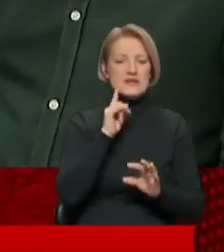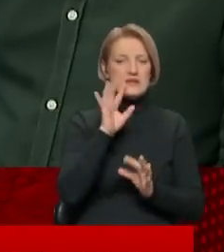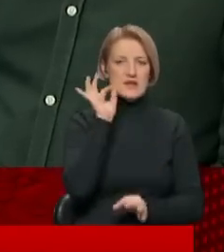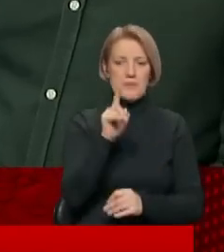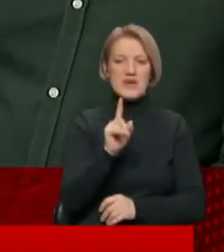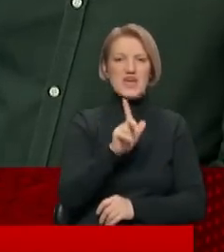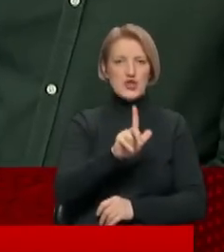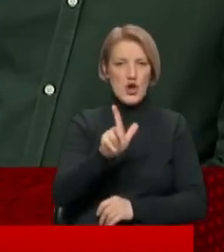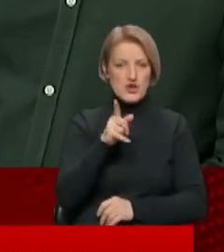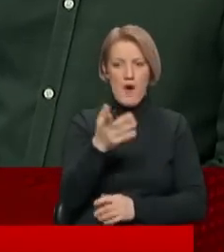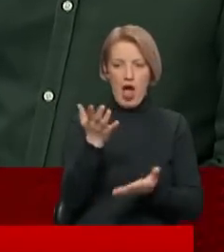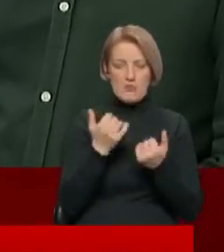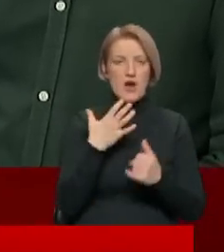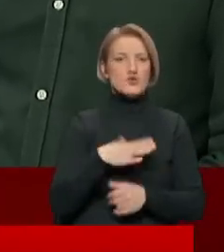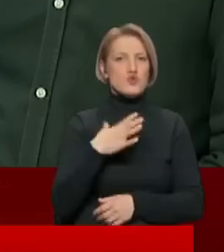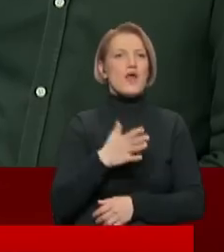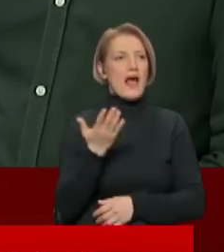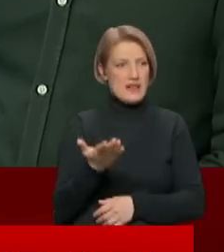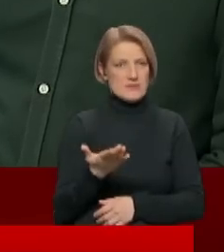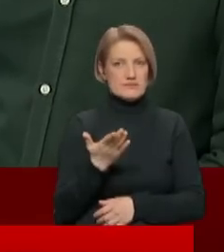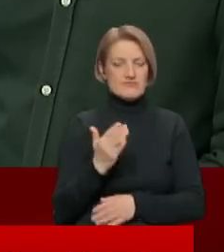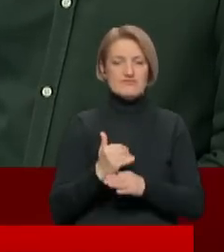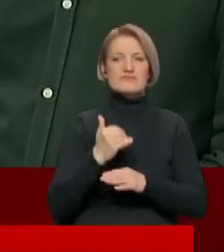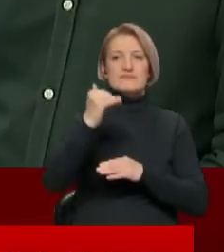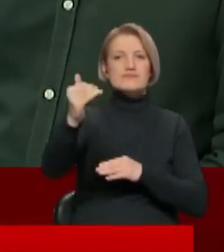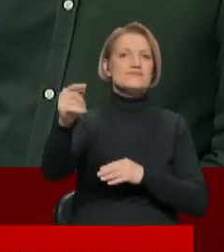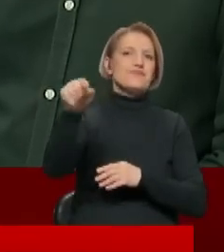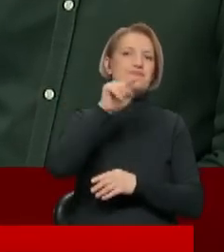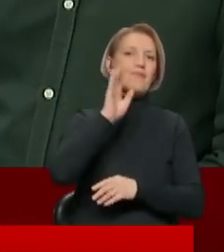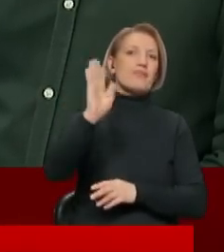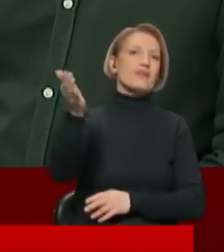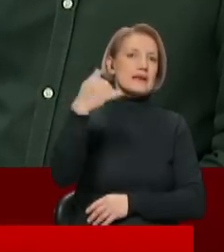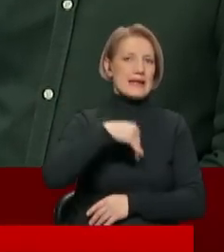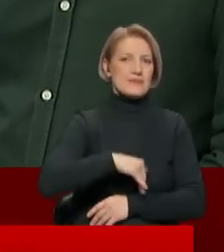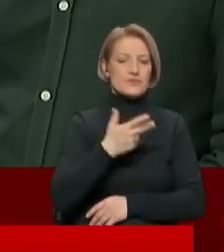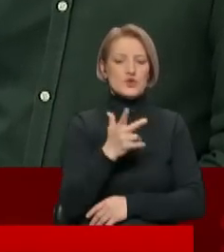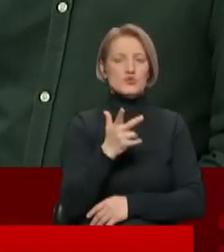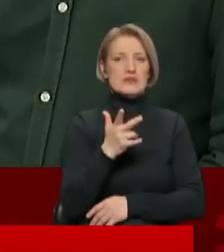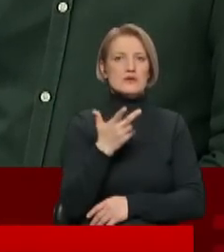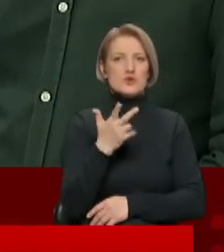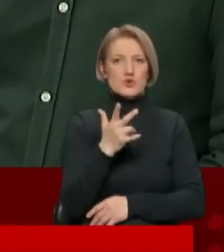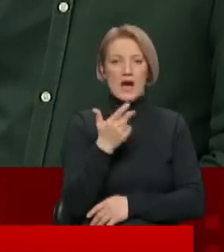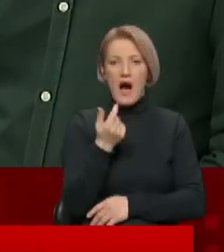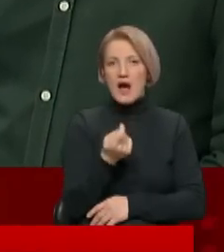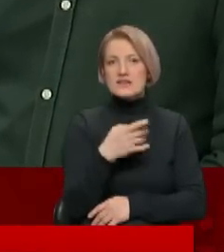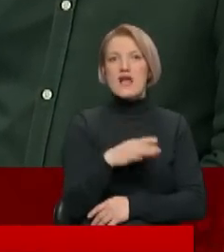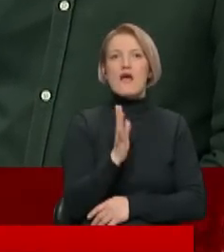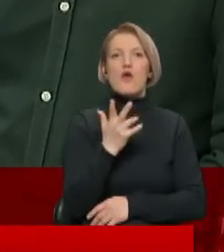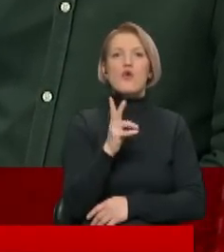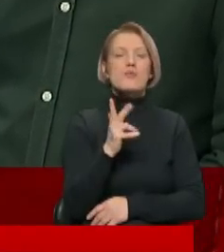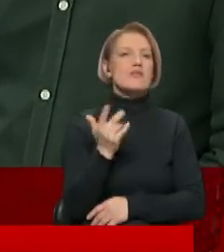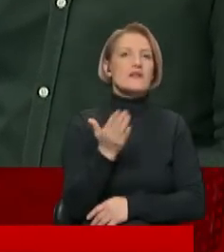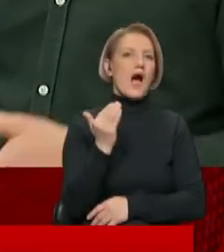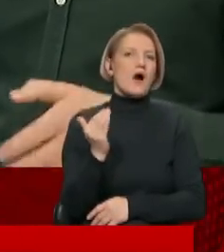ihtiyaçsa ona almak da istiyorlar Elbette karşıya gideyim geleyim hemen 3000 lira 3000 lira az değil 3000 lira